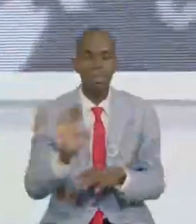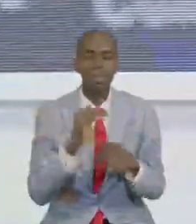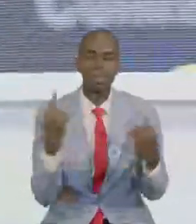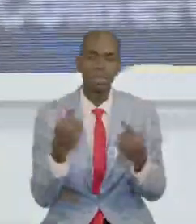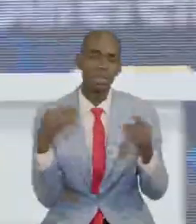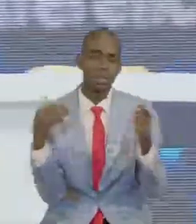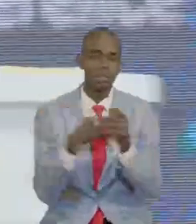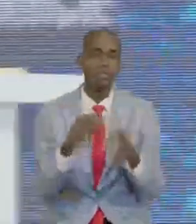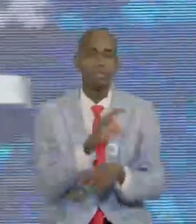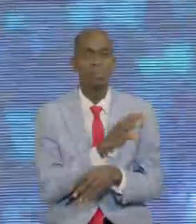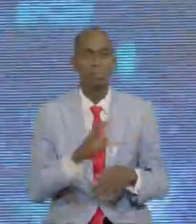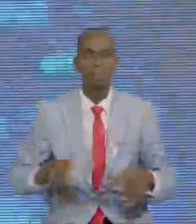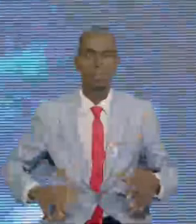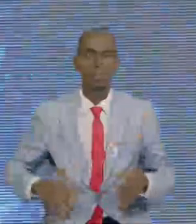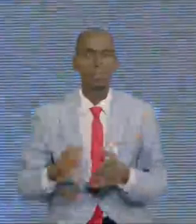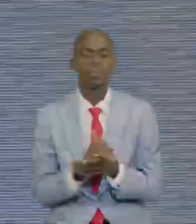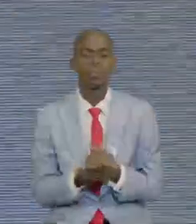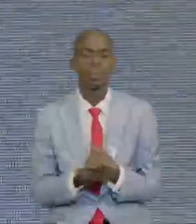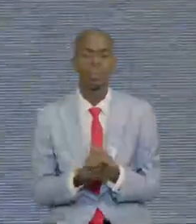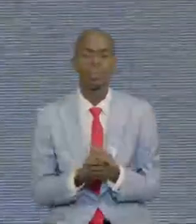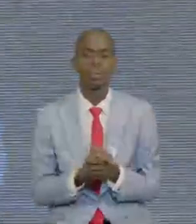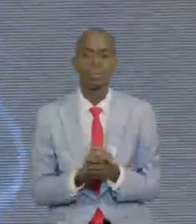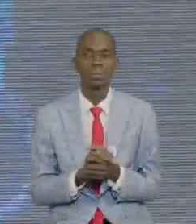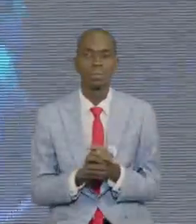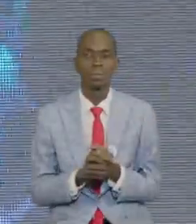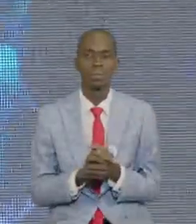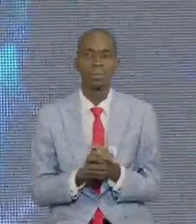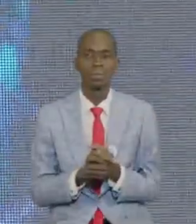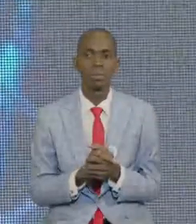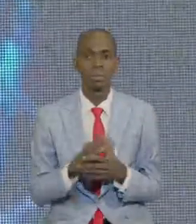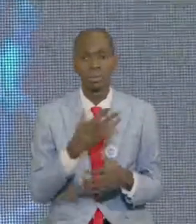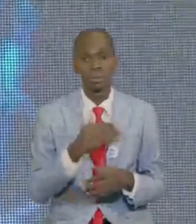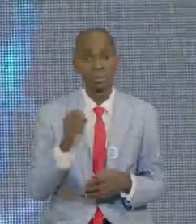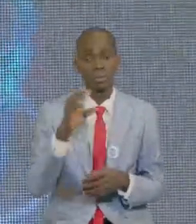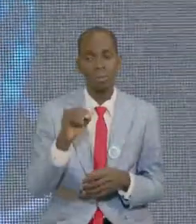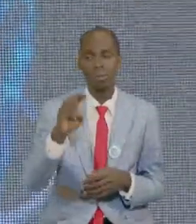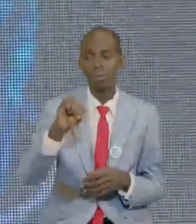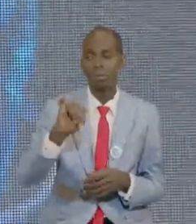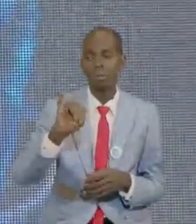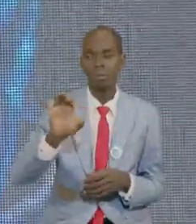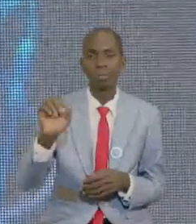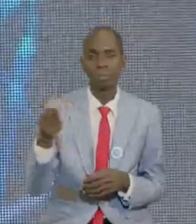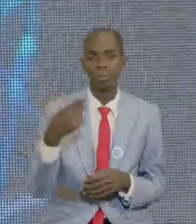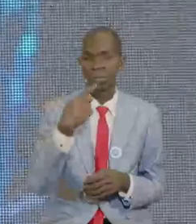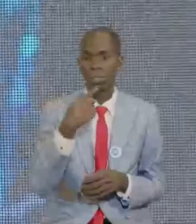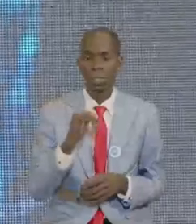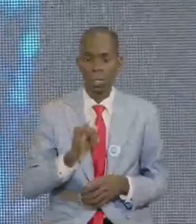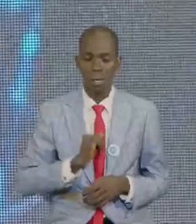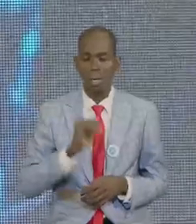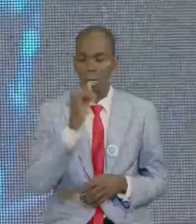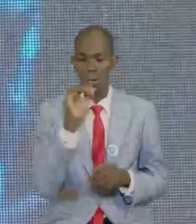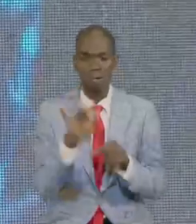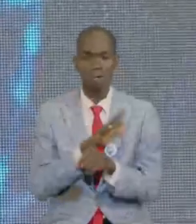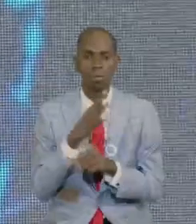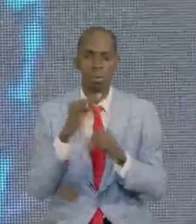déclarer leur triomphe en Christ à moins que tu aies déclaré leur péché. Said, I am full of power. Michel dit, je suis rempli de